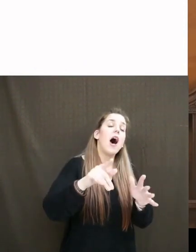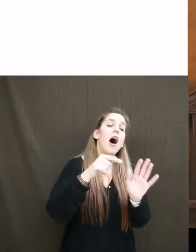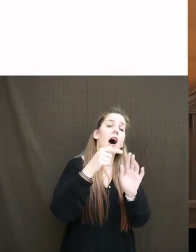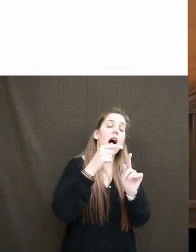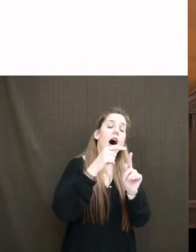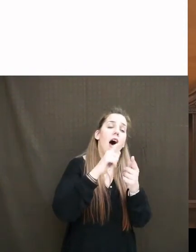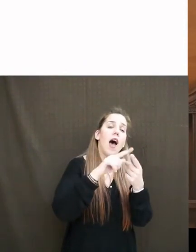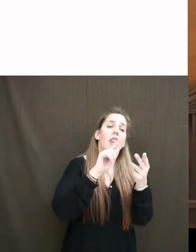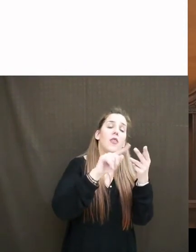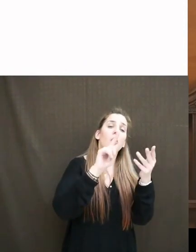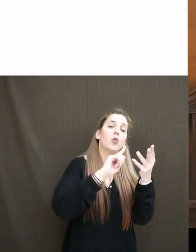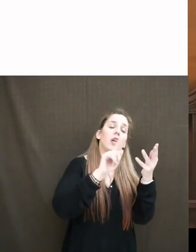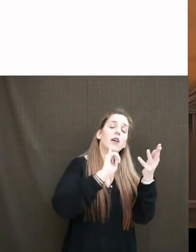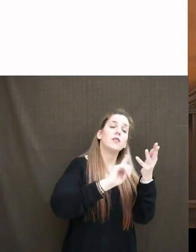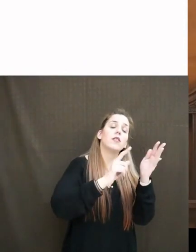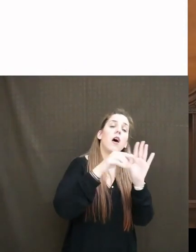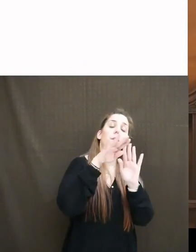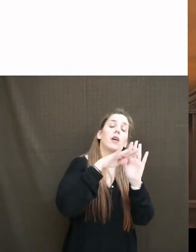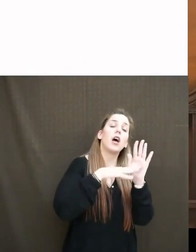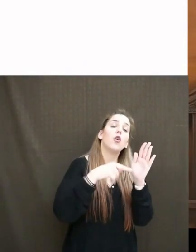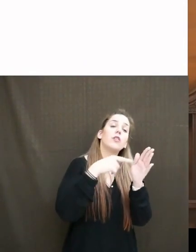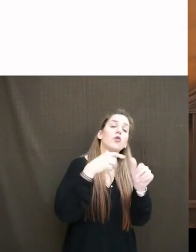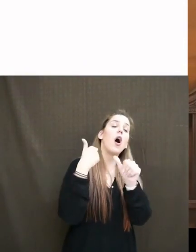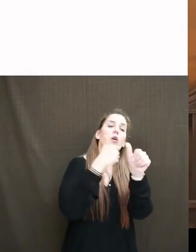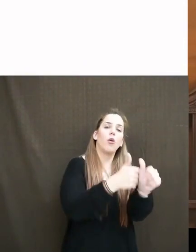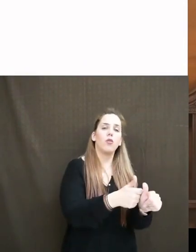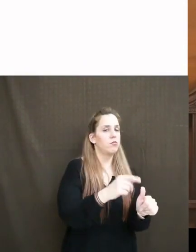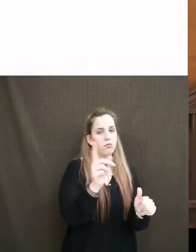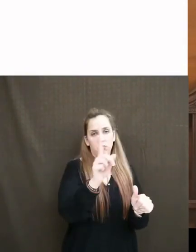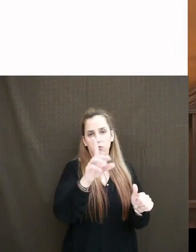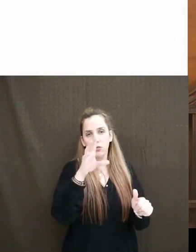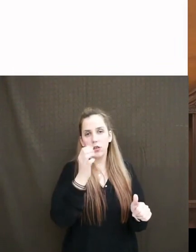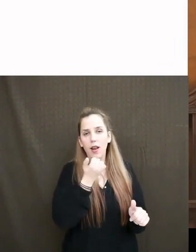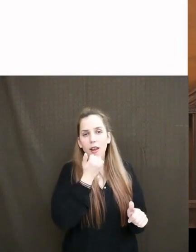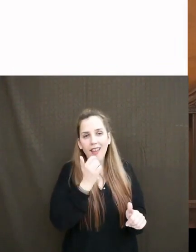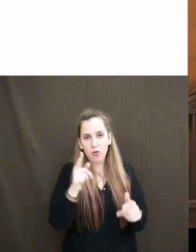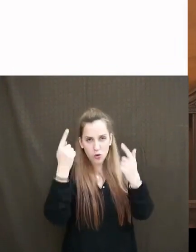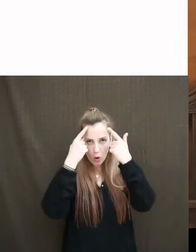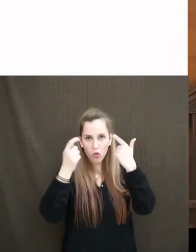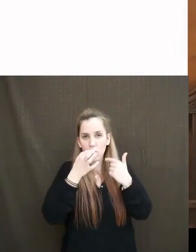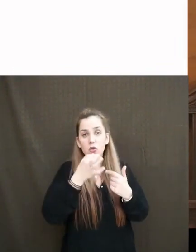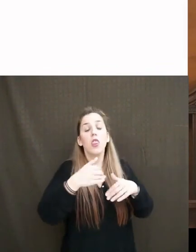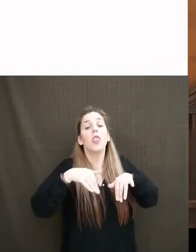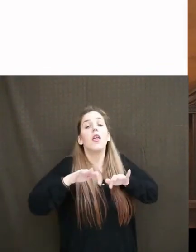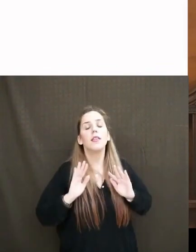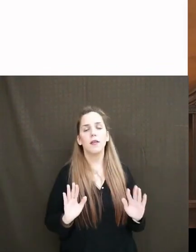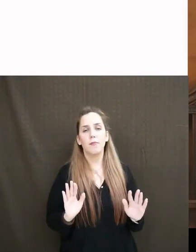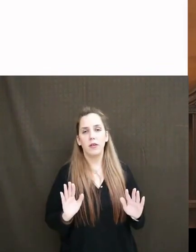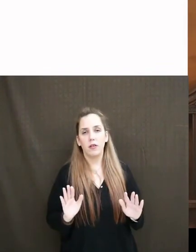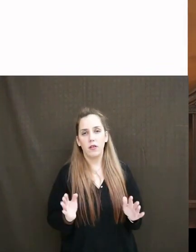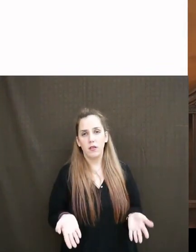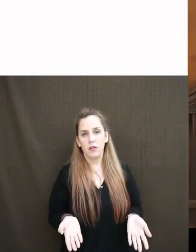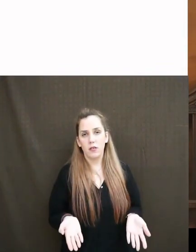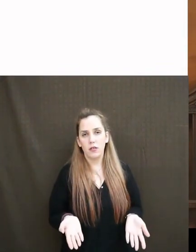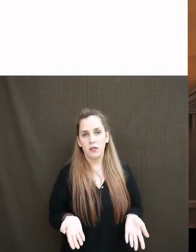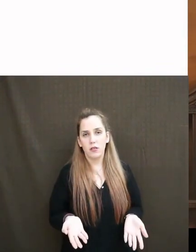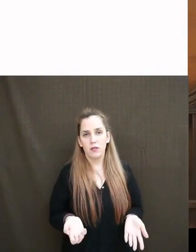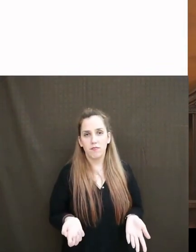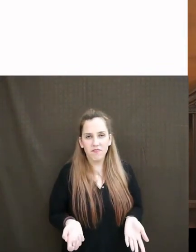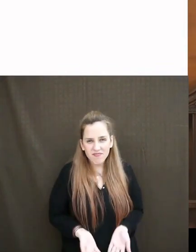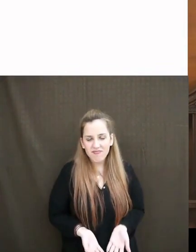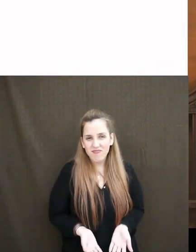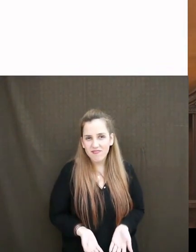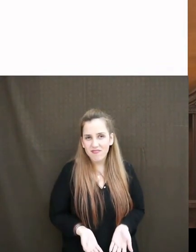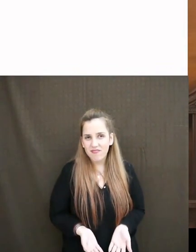που έχουν αναλώνονται να διδάσκουν πράγματα που μοιάζουν πνευματικά, αλλά δεν είναι. Και όταν το κάνεις αυτό, πού πας?